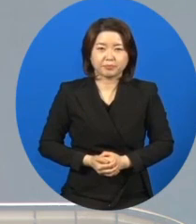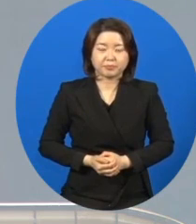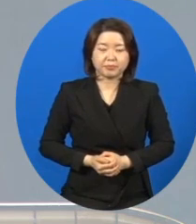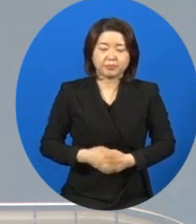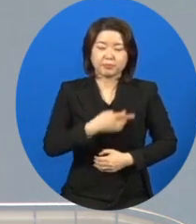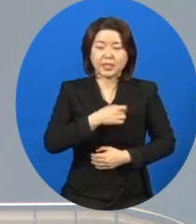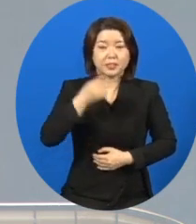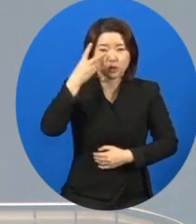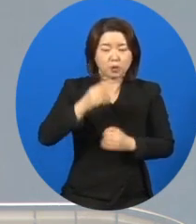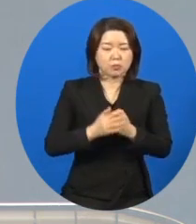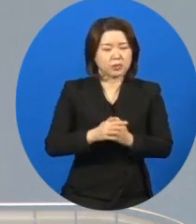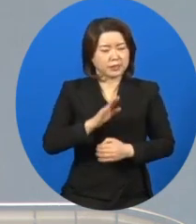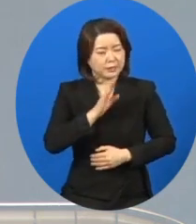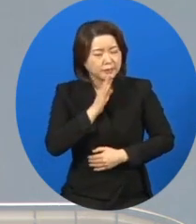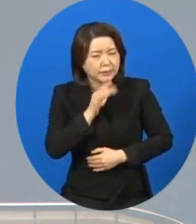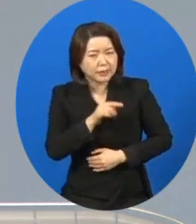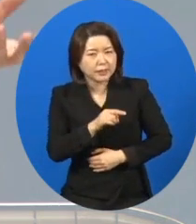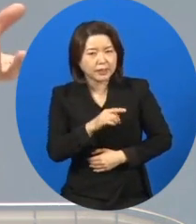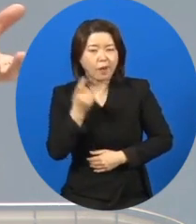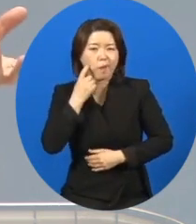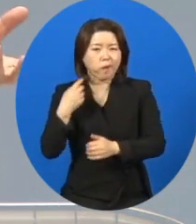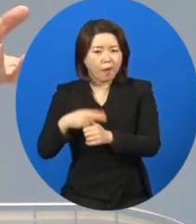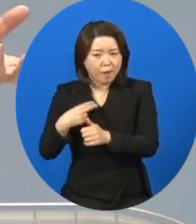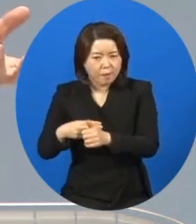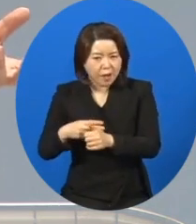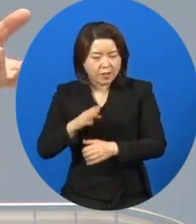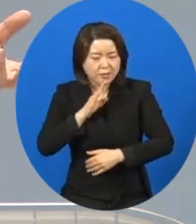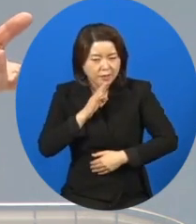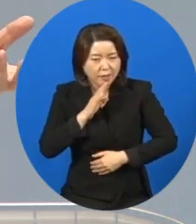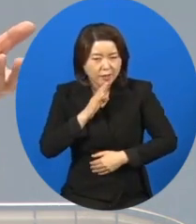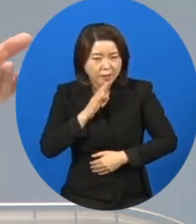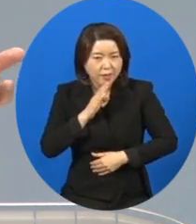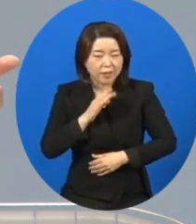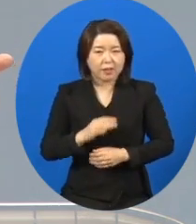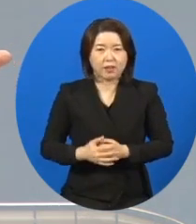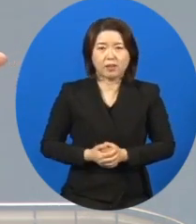사도 바울이 진짠가? 거짓 교사들이 진짠가?